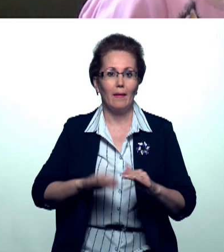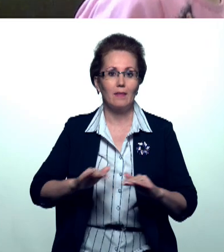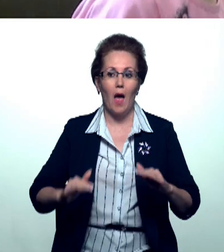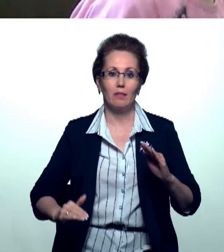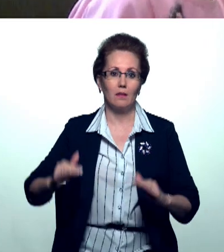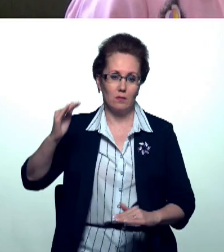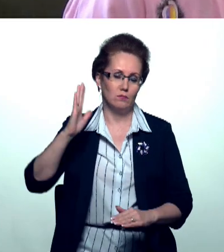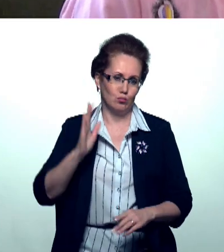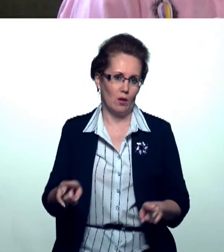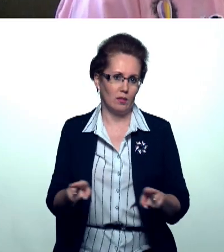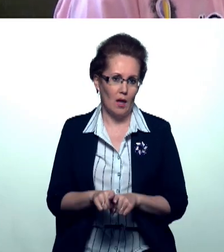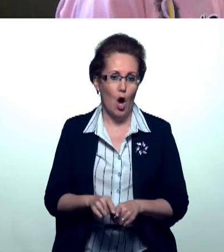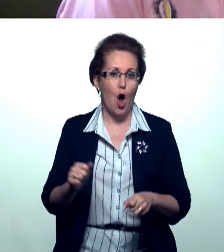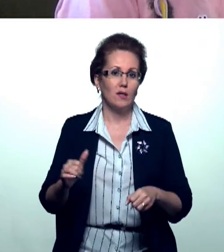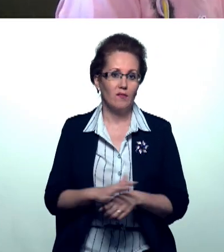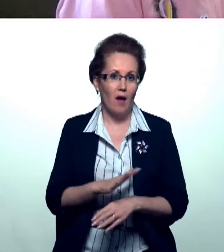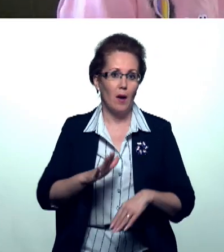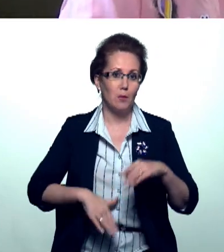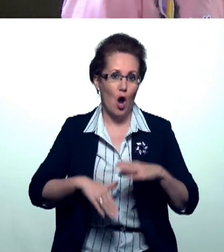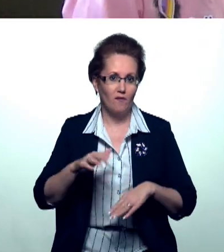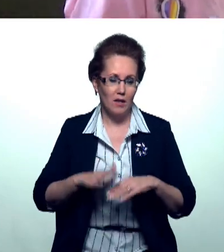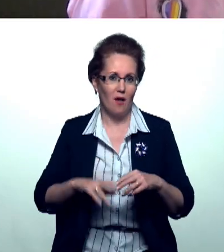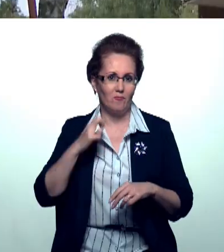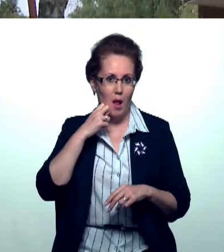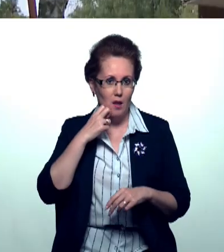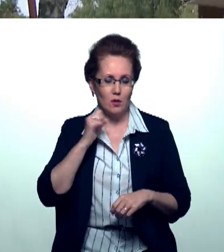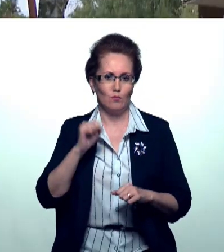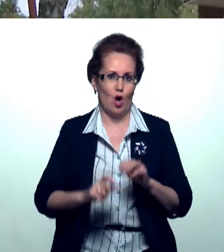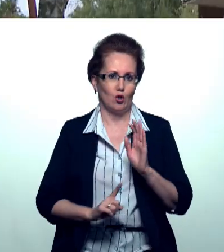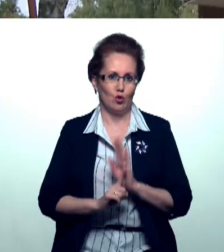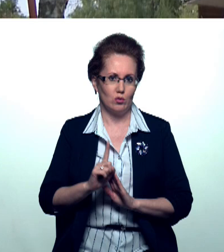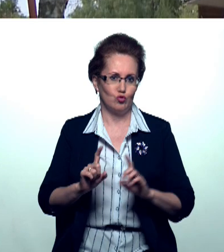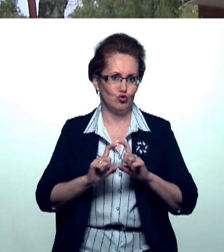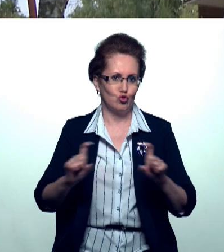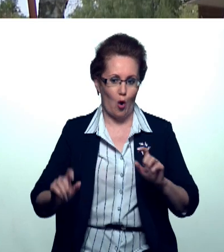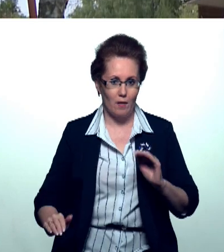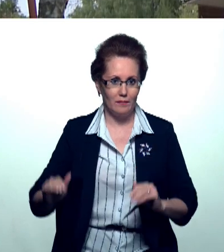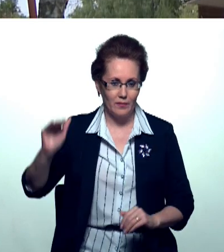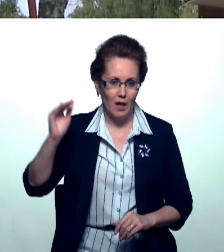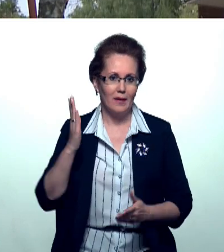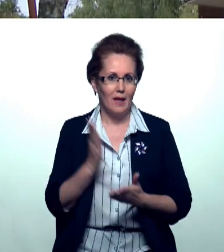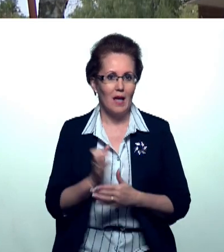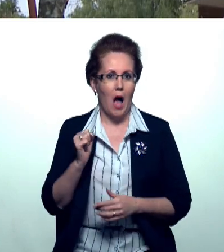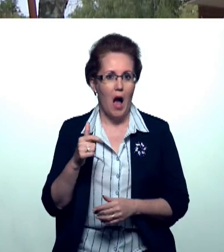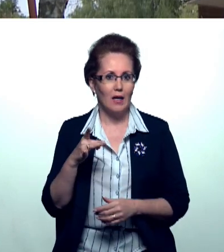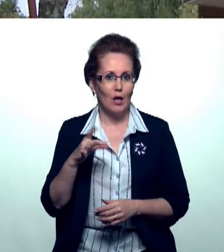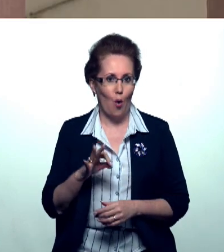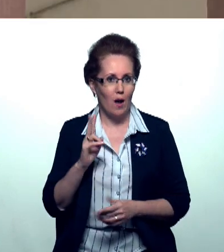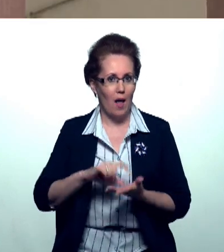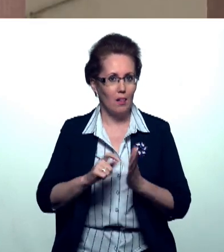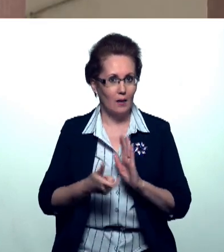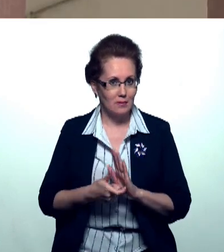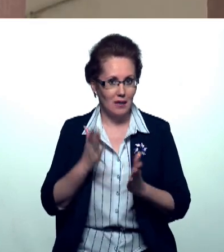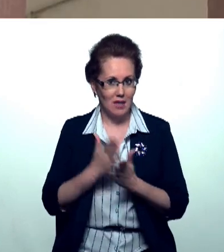что осваивать профессии в Балезинском районе можно, начиная со школьной скамьи. В районе работают агроклассы. Такие есть и в соседнем селе